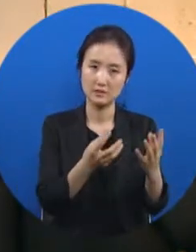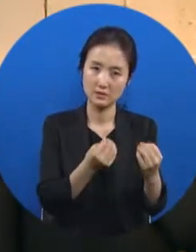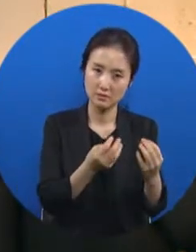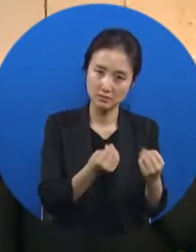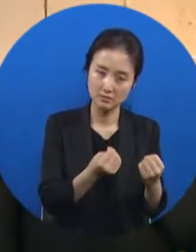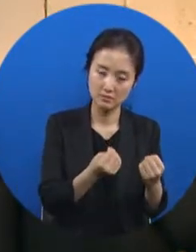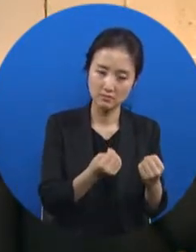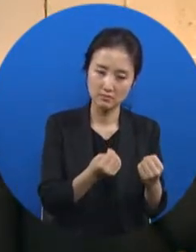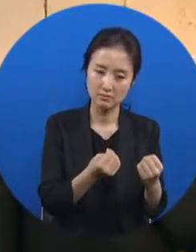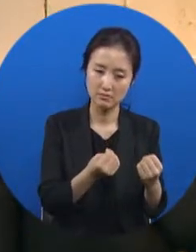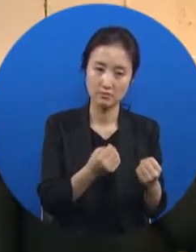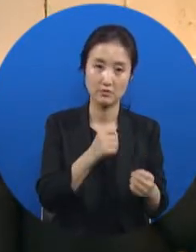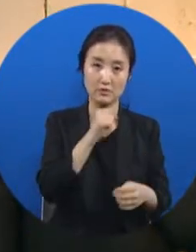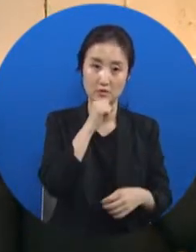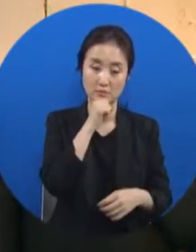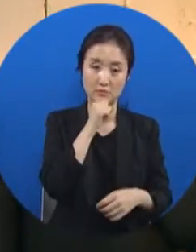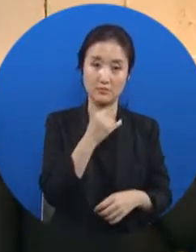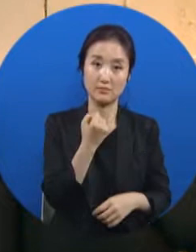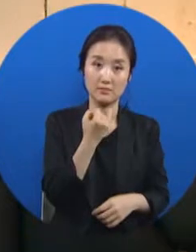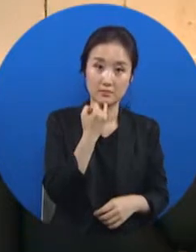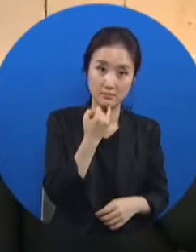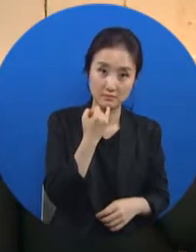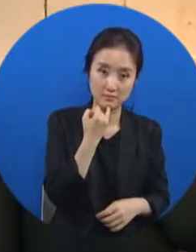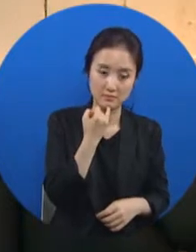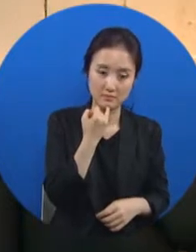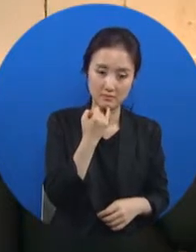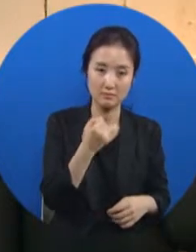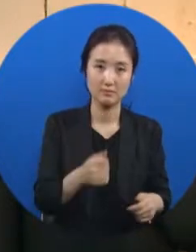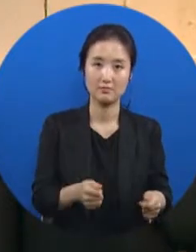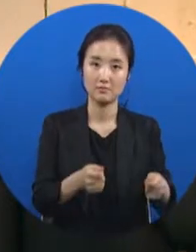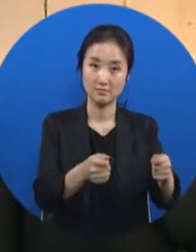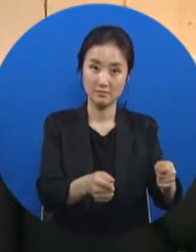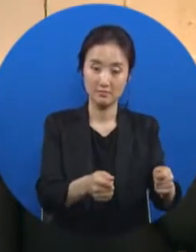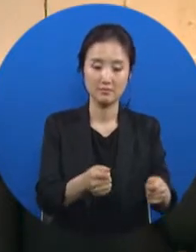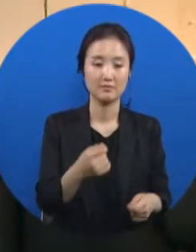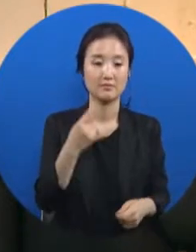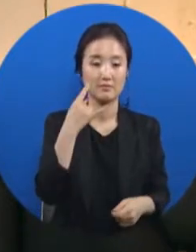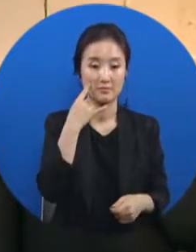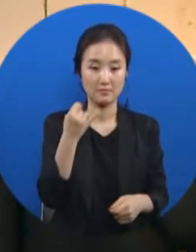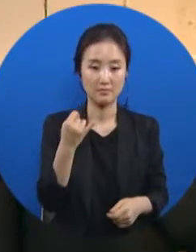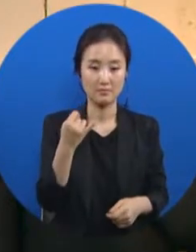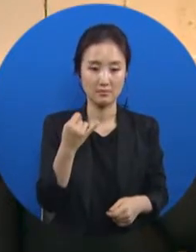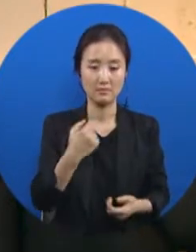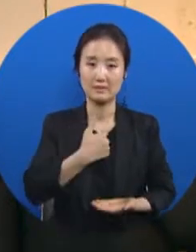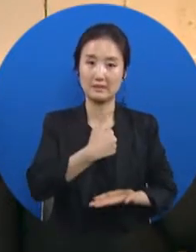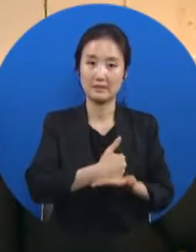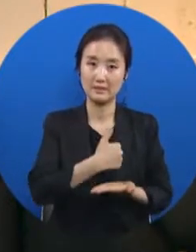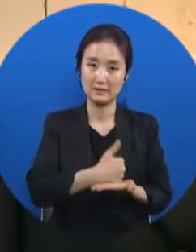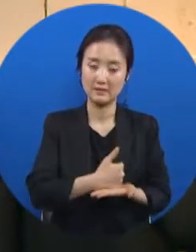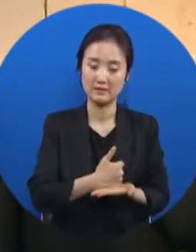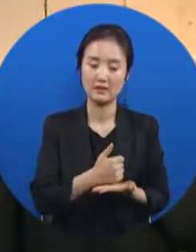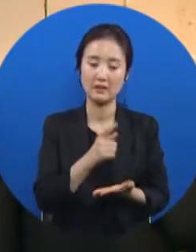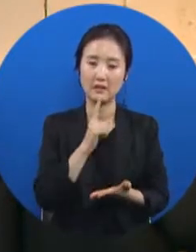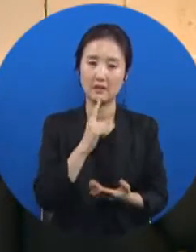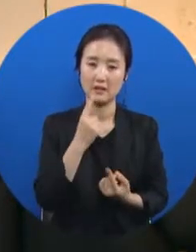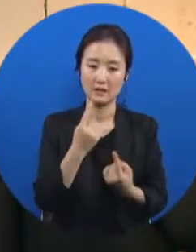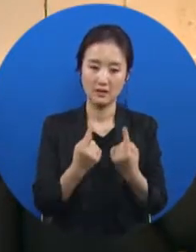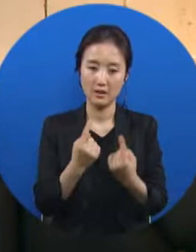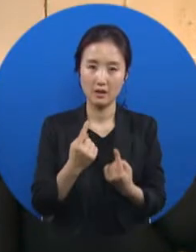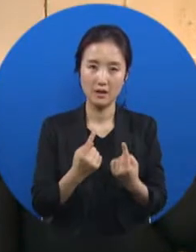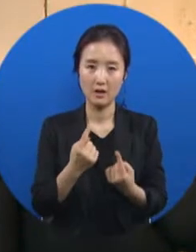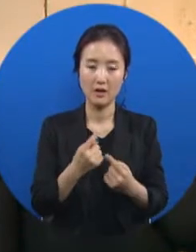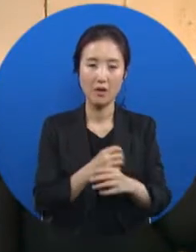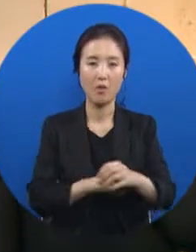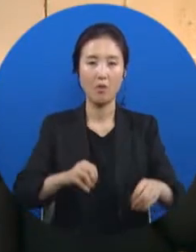예. 산수가 잘 나오면 산수 잘 맞았어요 하면 뭐 저희 어머님은 칭찬보다는 그럼 국어 몇